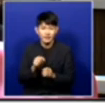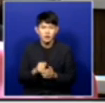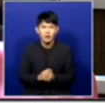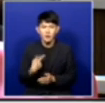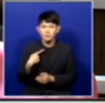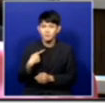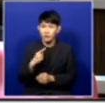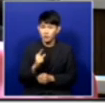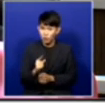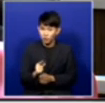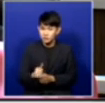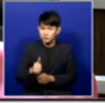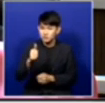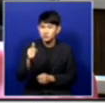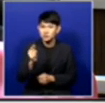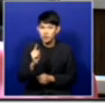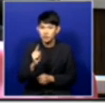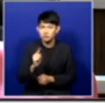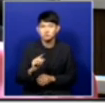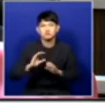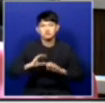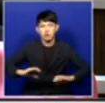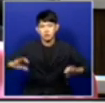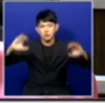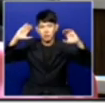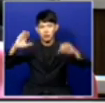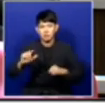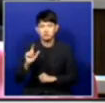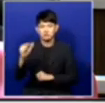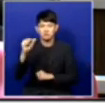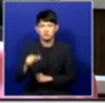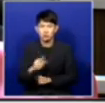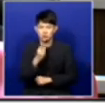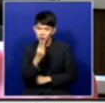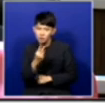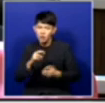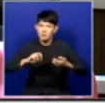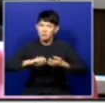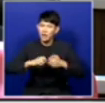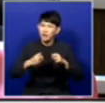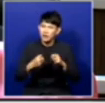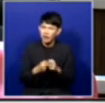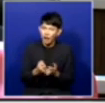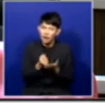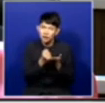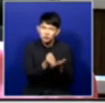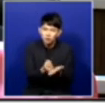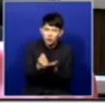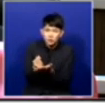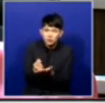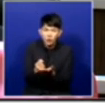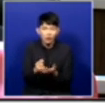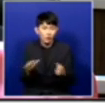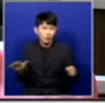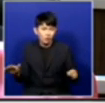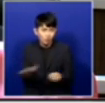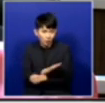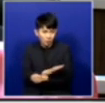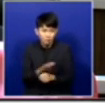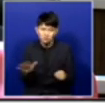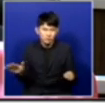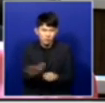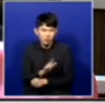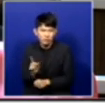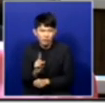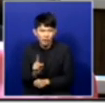ไม่ขึ้นอยู่กับรัฐบาลมองปัญหาการแก้ไขปัญหาในครอบคลุมทุกๆมิติของ